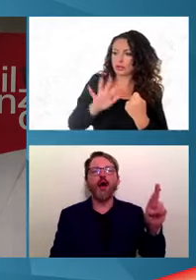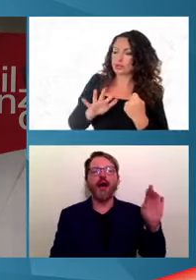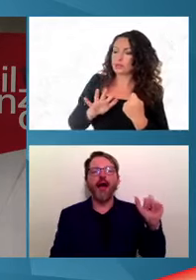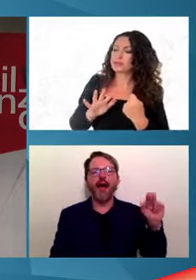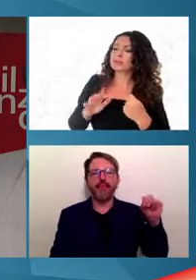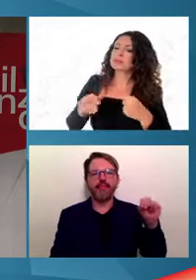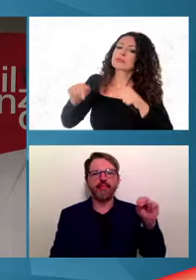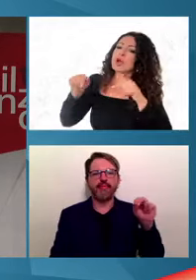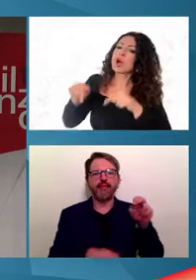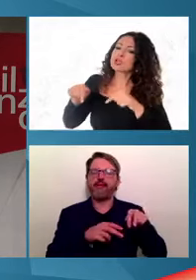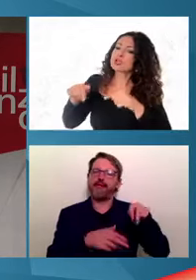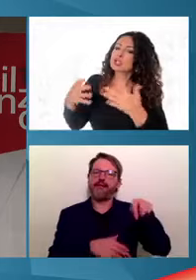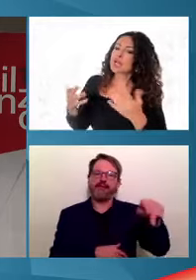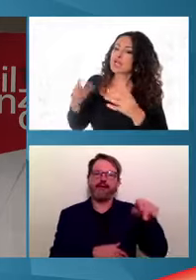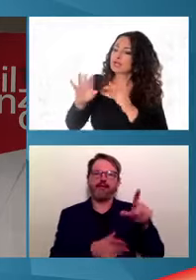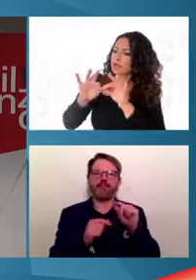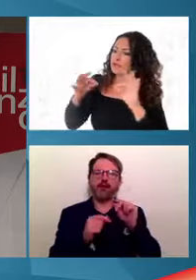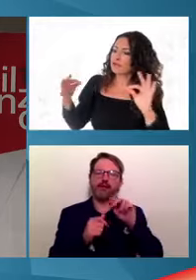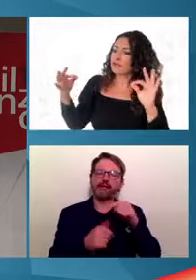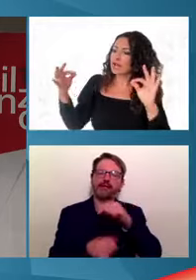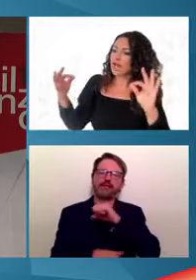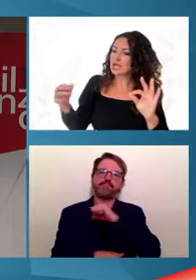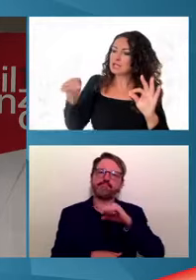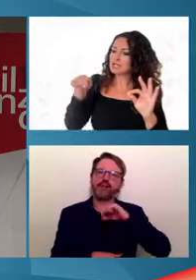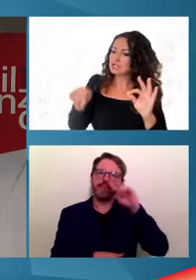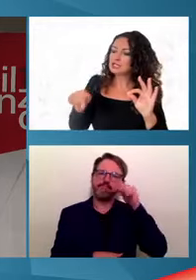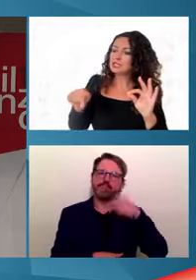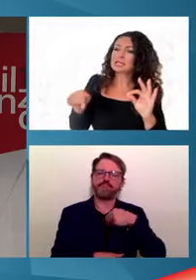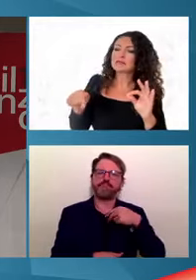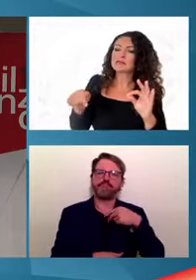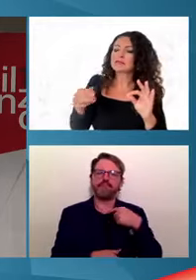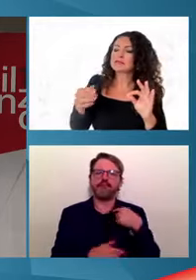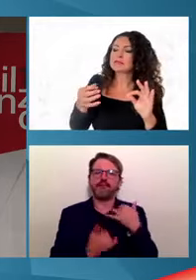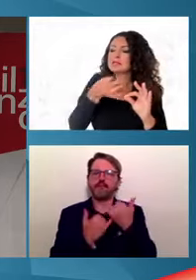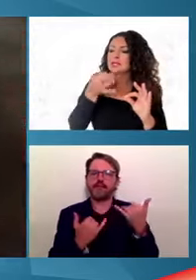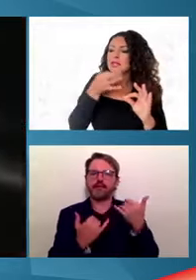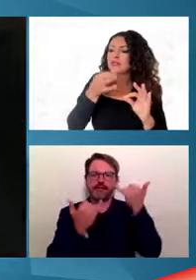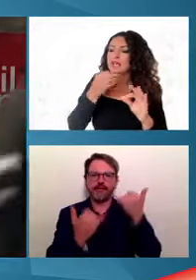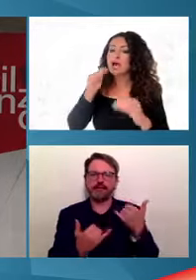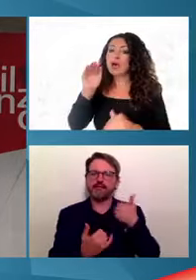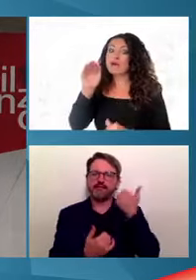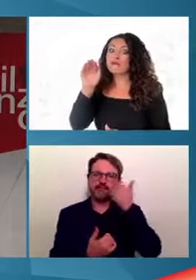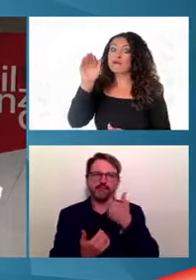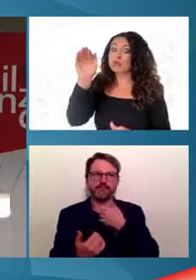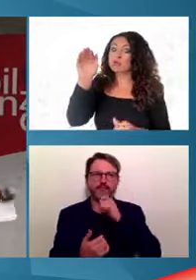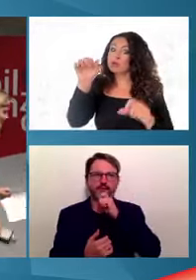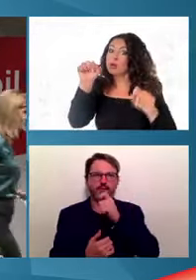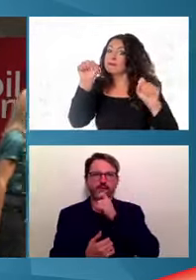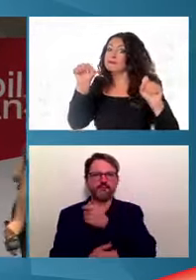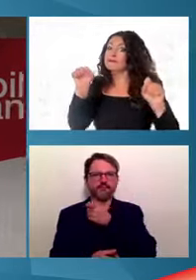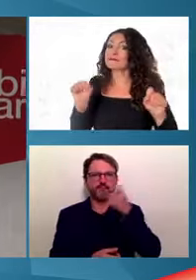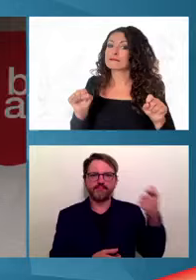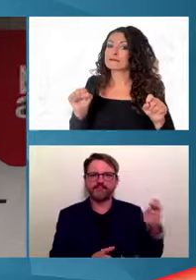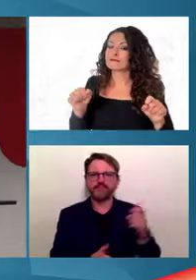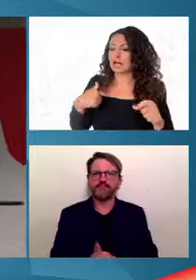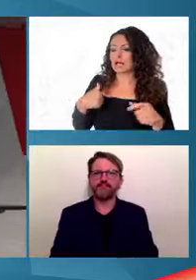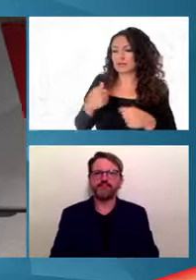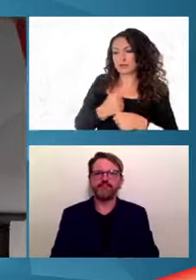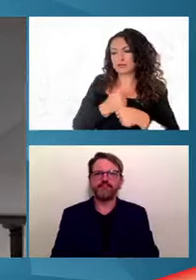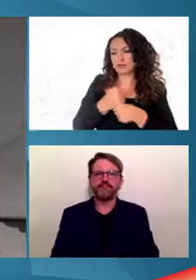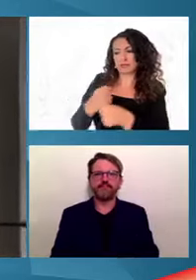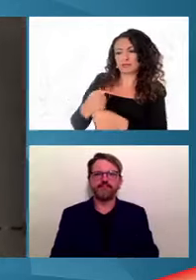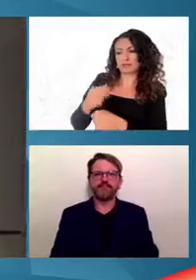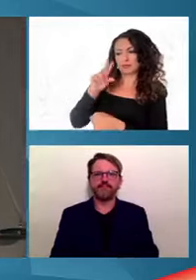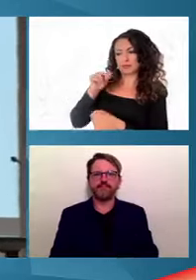nochmal auf diese Legislaturperiode werfen. Und somit darf ich Ihnen nun das Wort überlassen. Ja, sehr